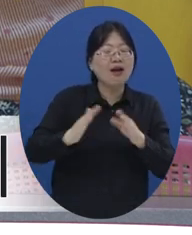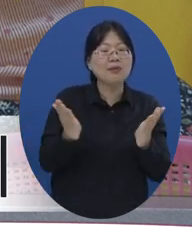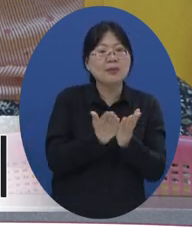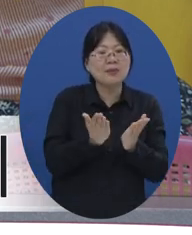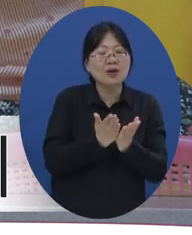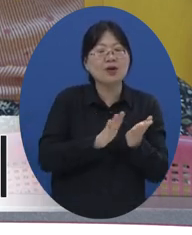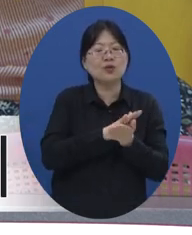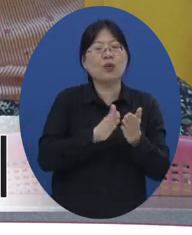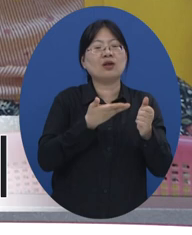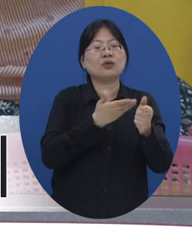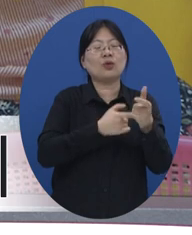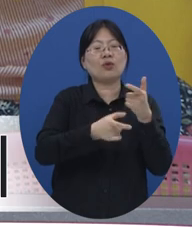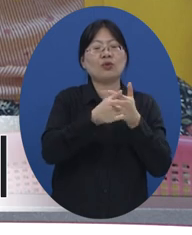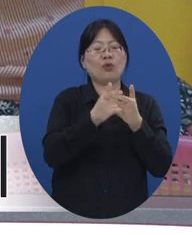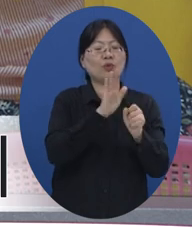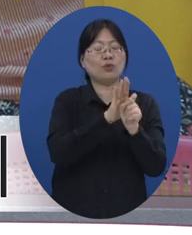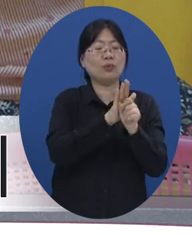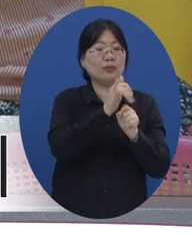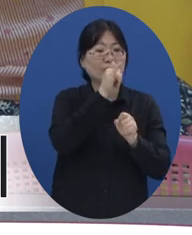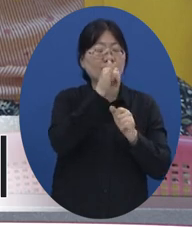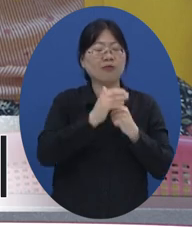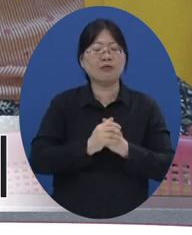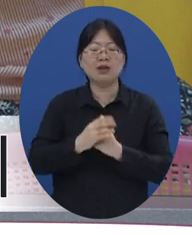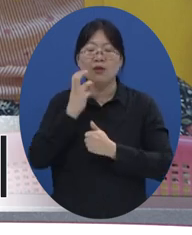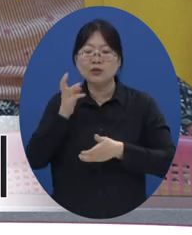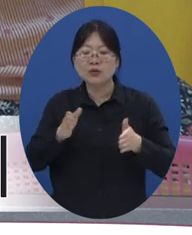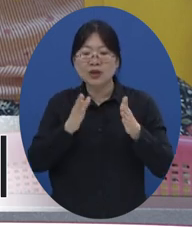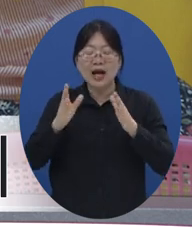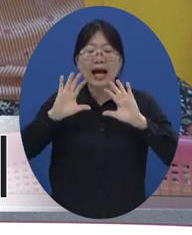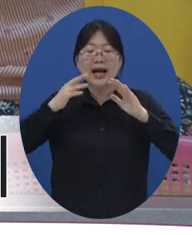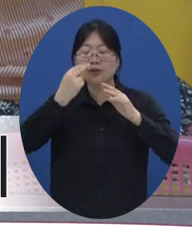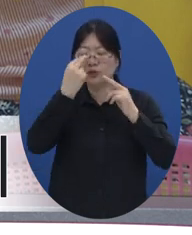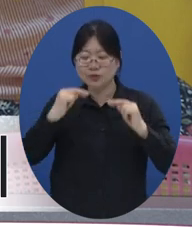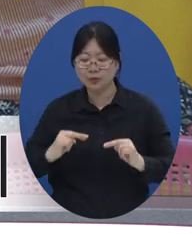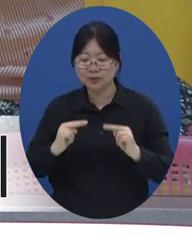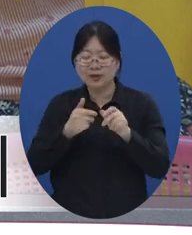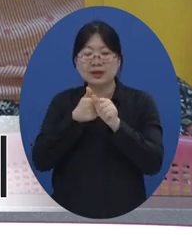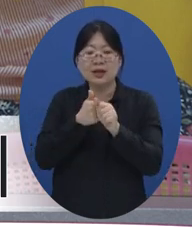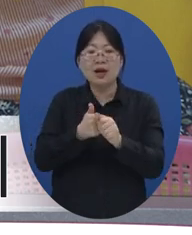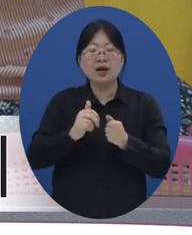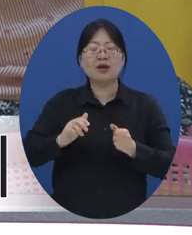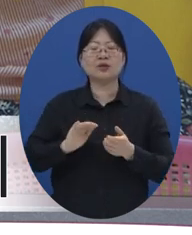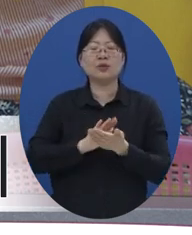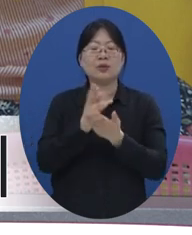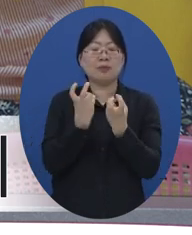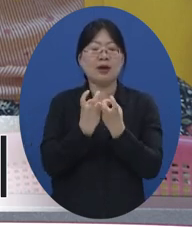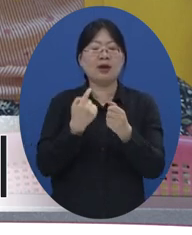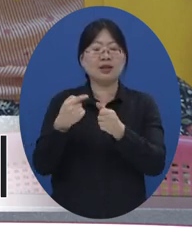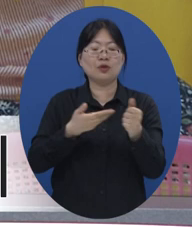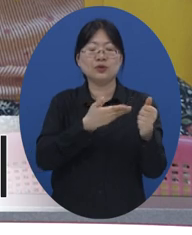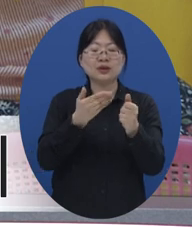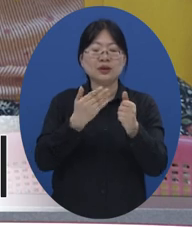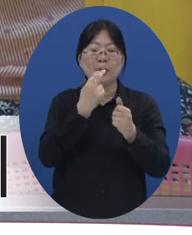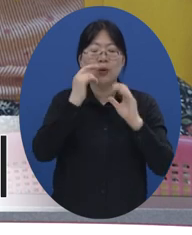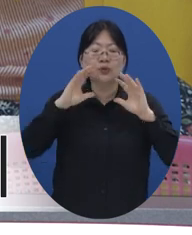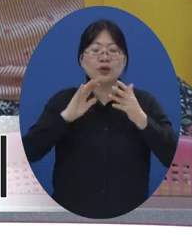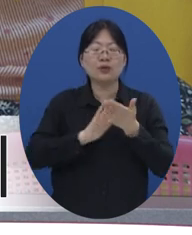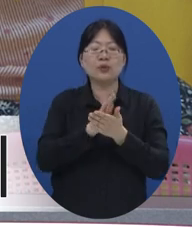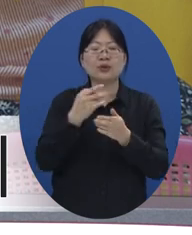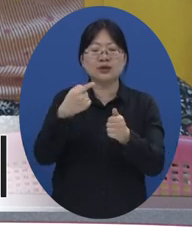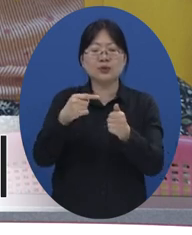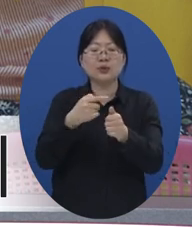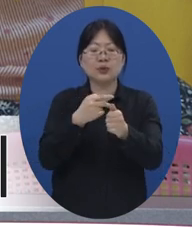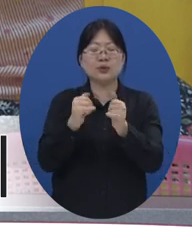성장에 더 도움된다고 알려져 있습니다. 경기도는 아이 눈높이에 맞춘 놀이법을 알려주는 영유아 놀이 지도사를 지역